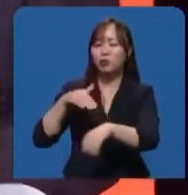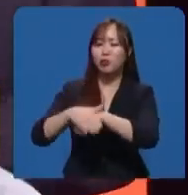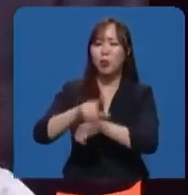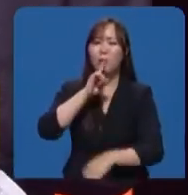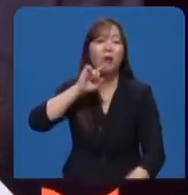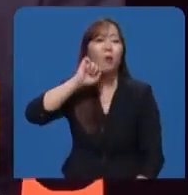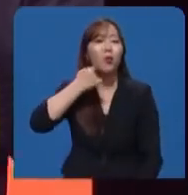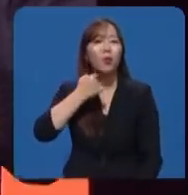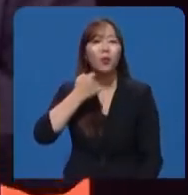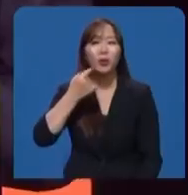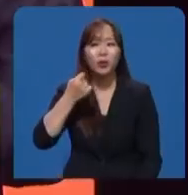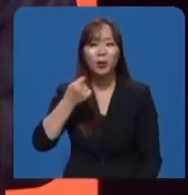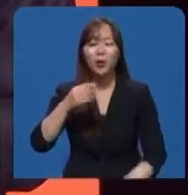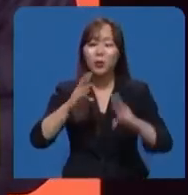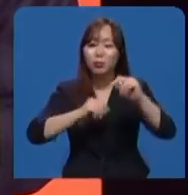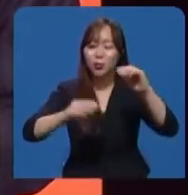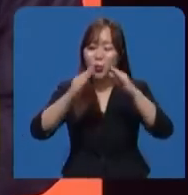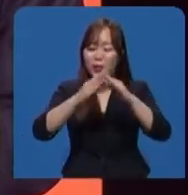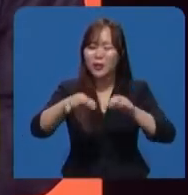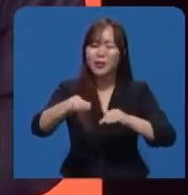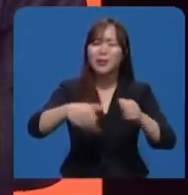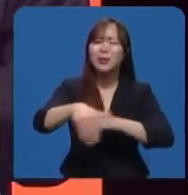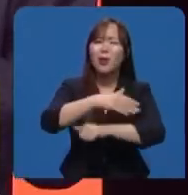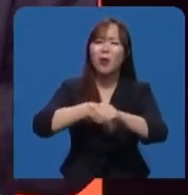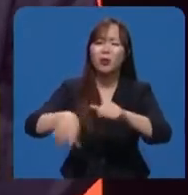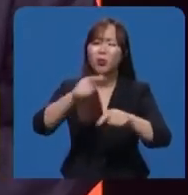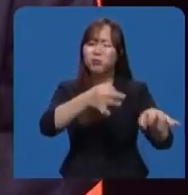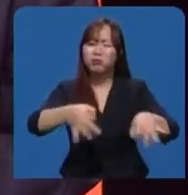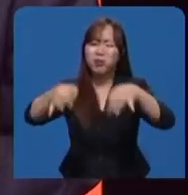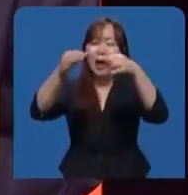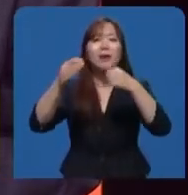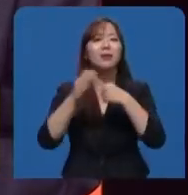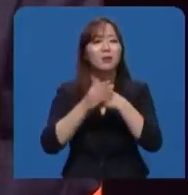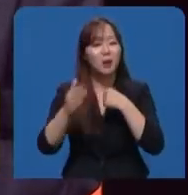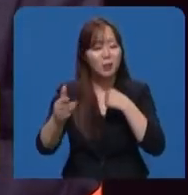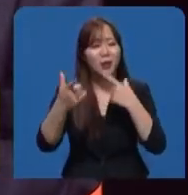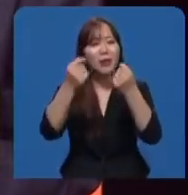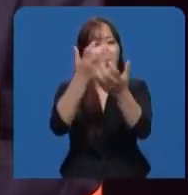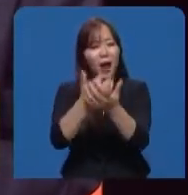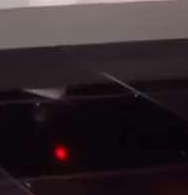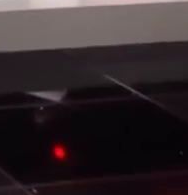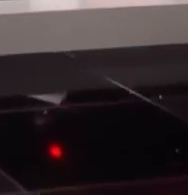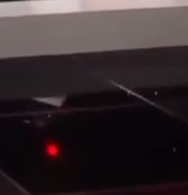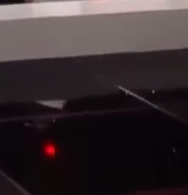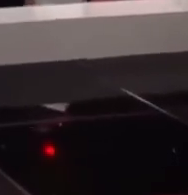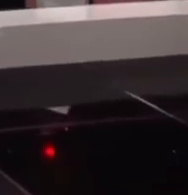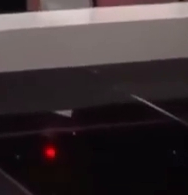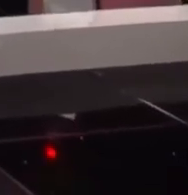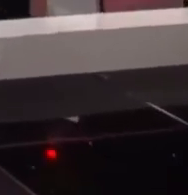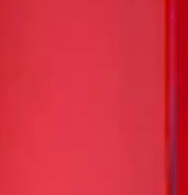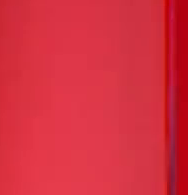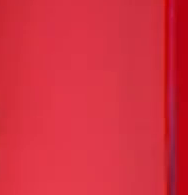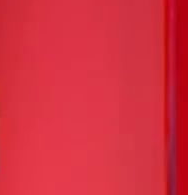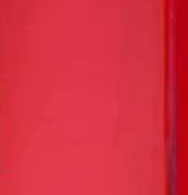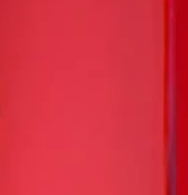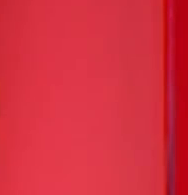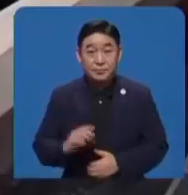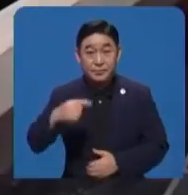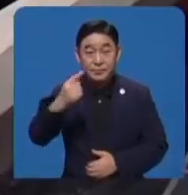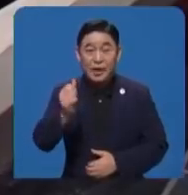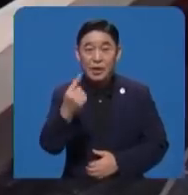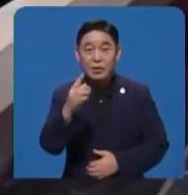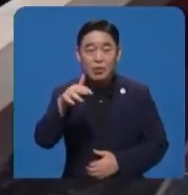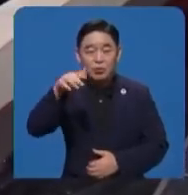할 수 없는 게 네, 정리해 주시죠. 부동산 시장이 워낙 폭등하니까 그런 안을 내보는 겁니다. 자, 주도권 토론으로